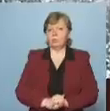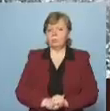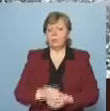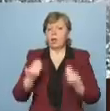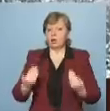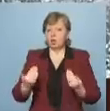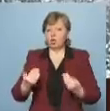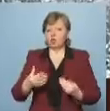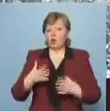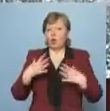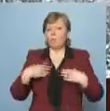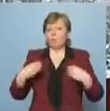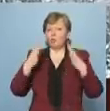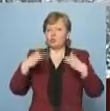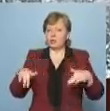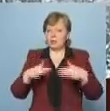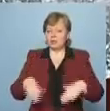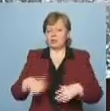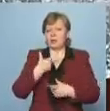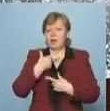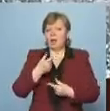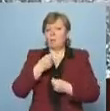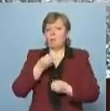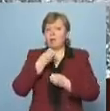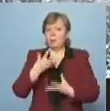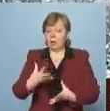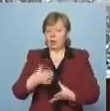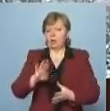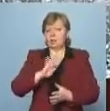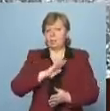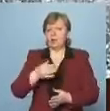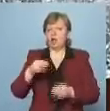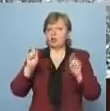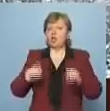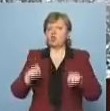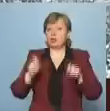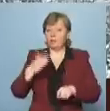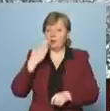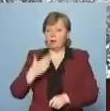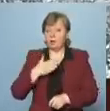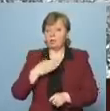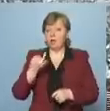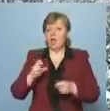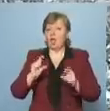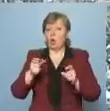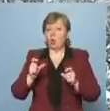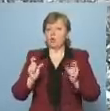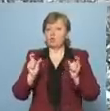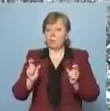Нынче попушистее, лето было как бы благоприятное, дождливое. Нынче и прирост на елочках хороший, и иголочки